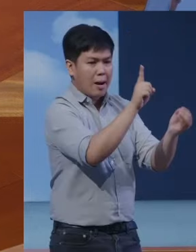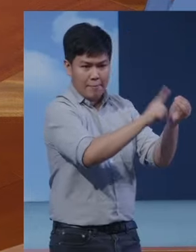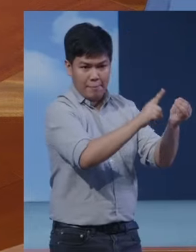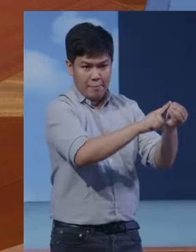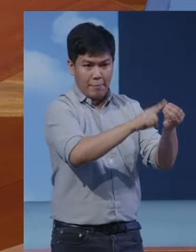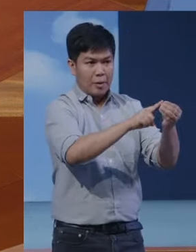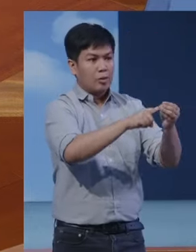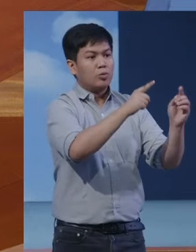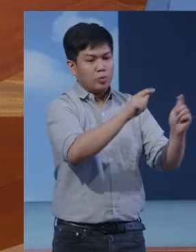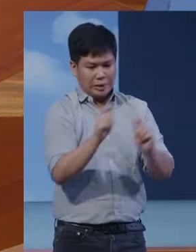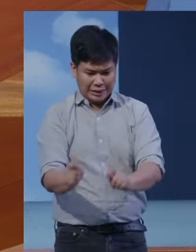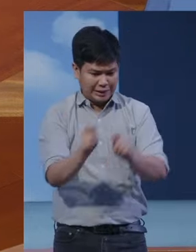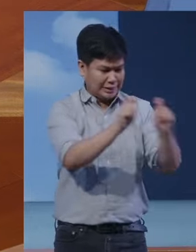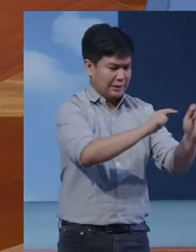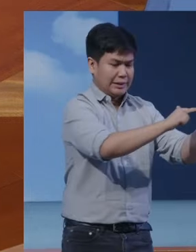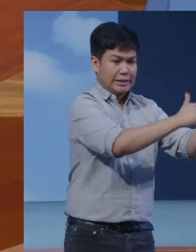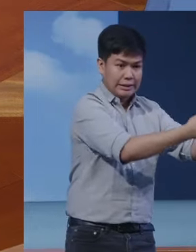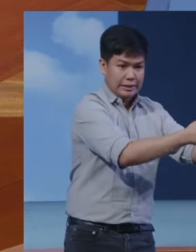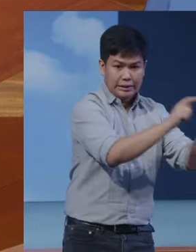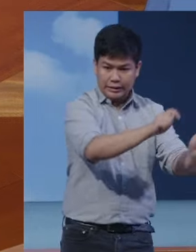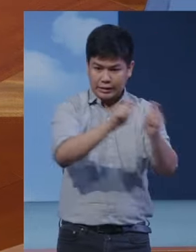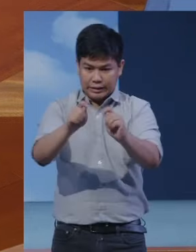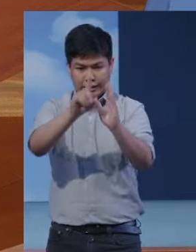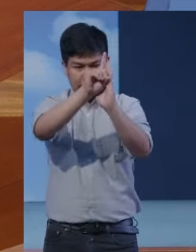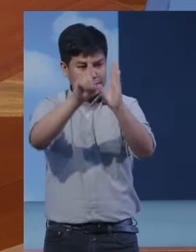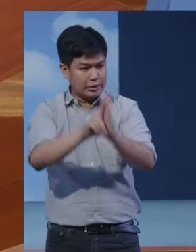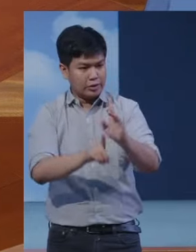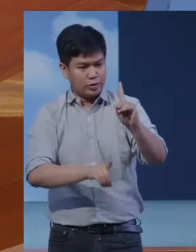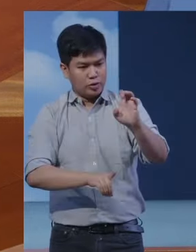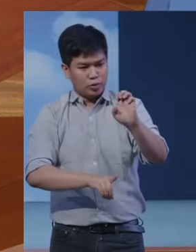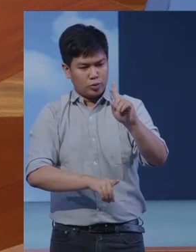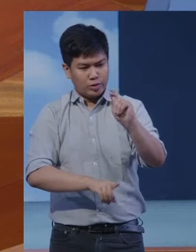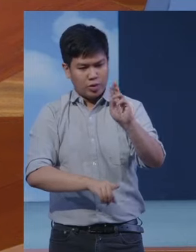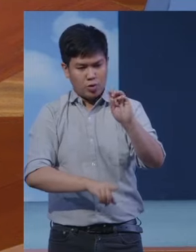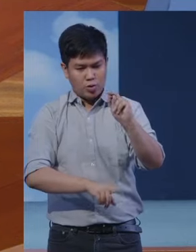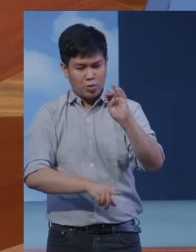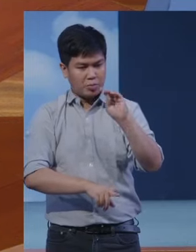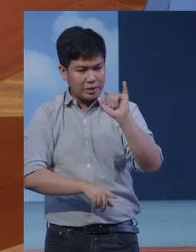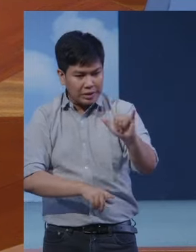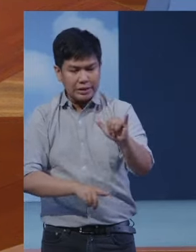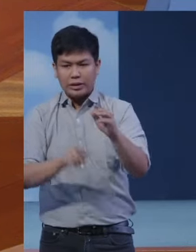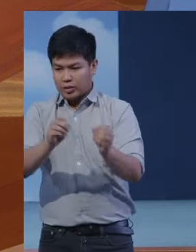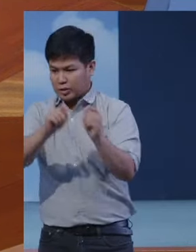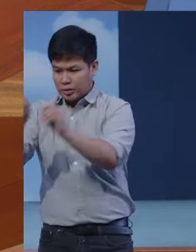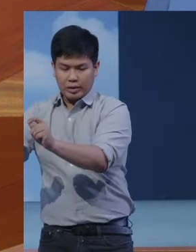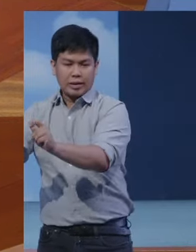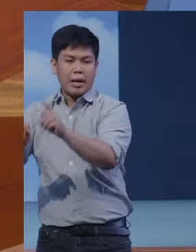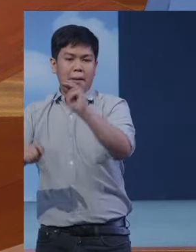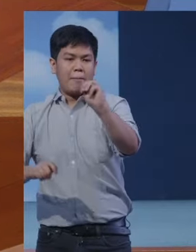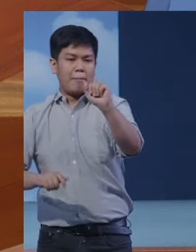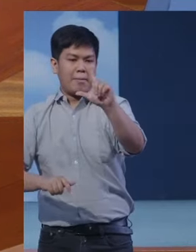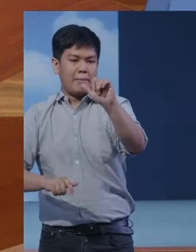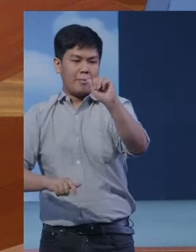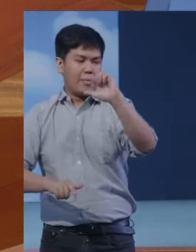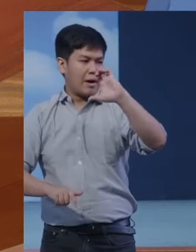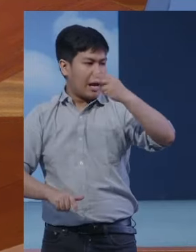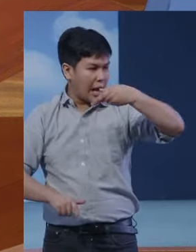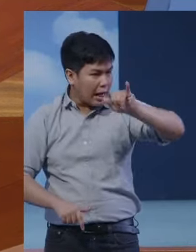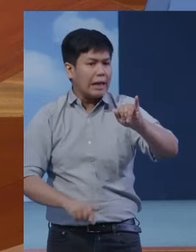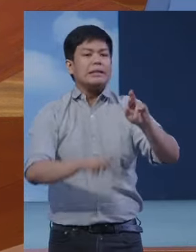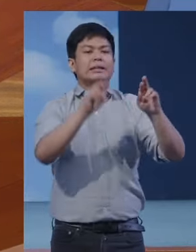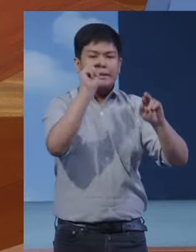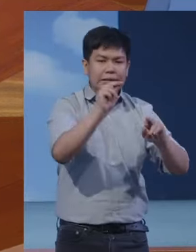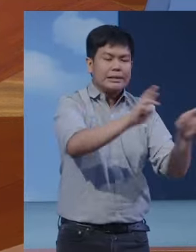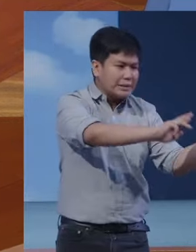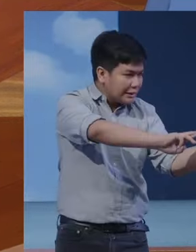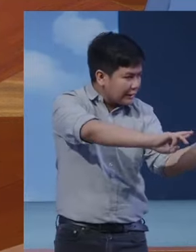Genesis pupunta din po tayo sa Deuteronomy pupunta din po tayo sa malacay It's sa 1 Corinthians 7 so ihanda niyo po ang inyong mga